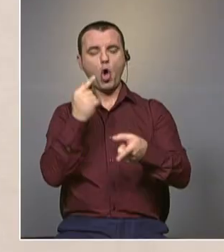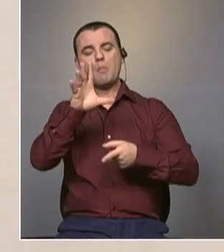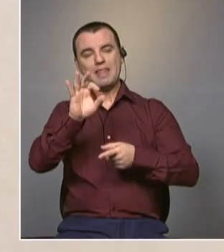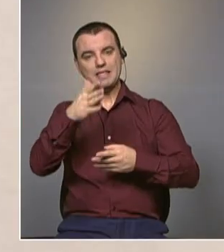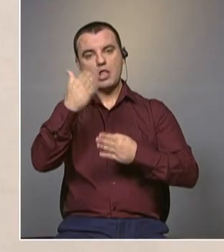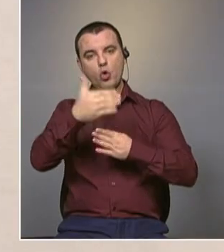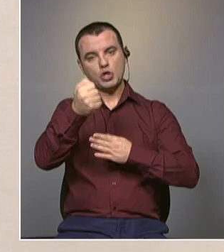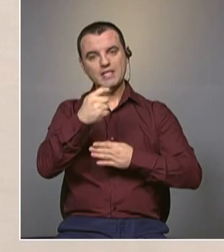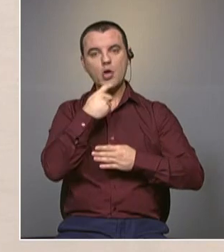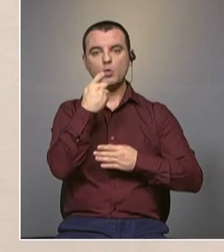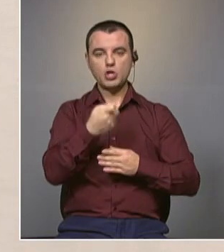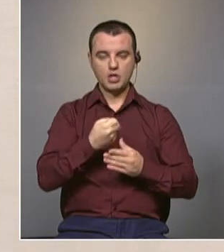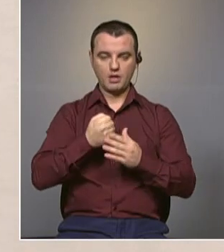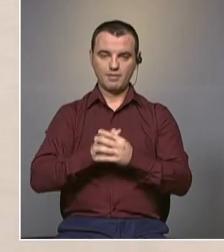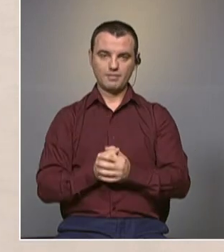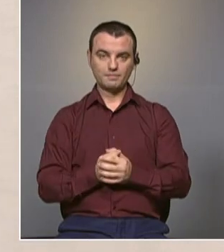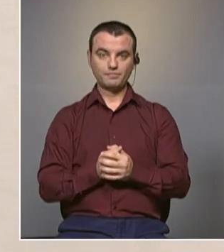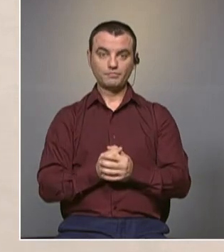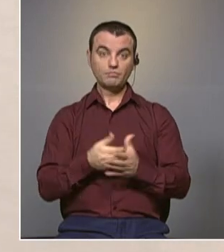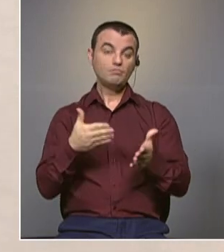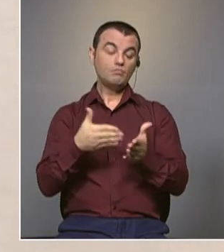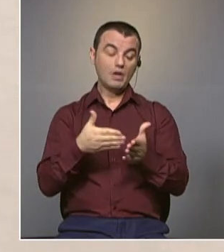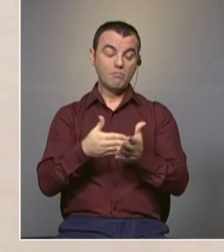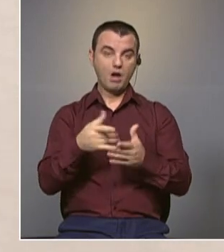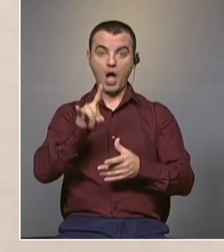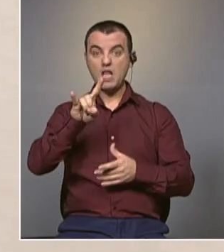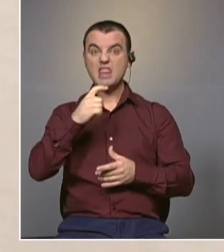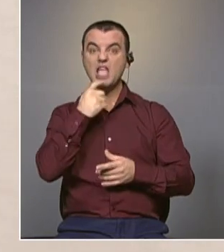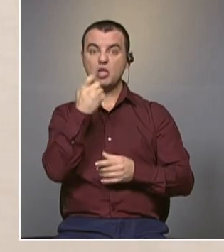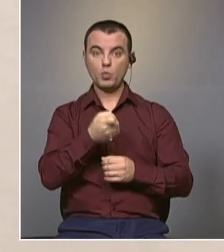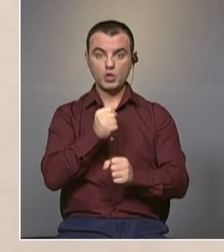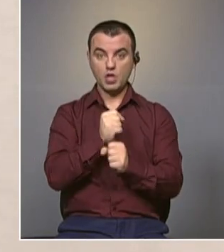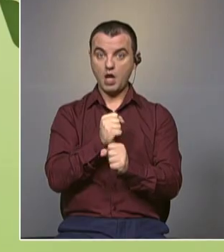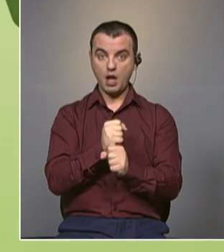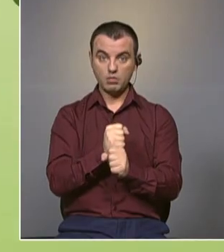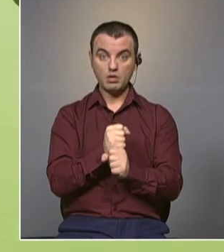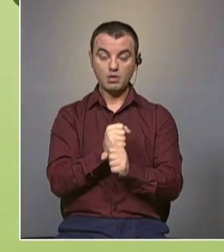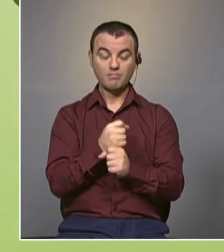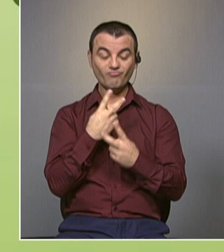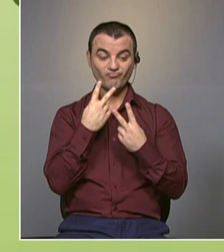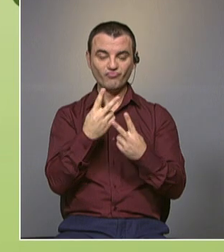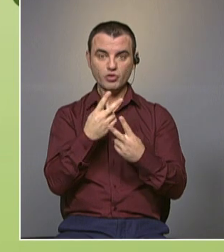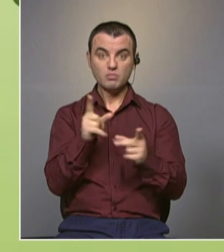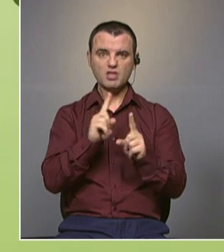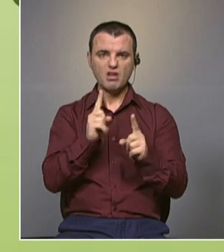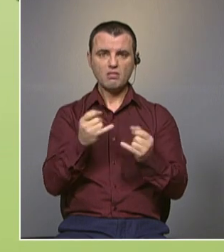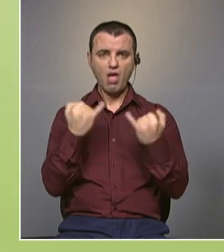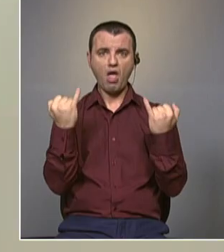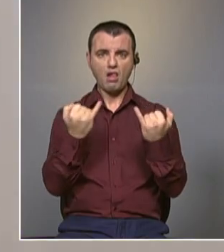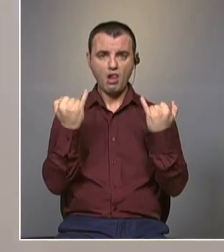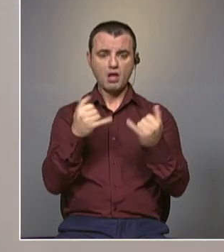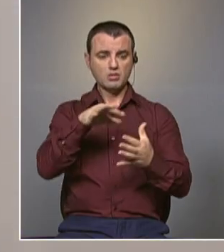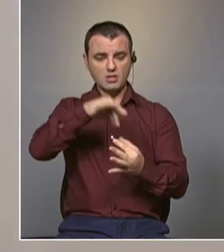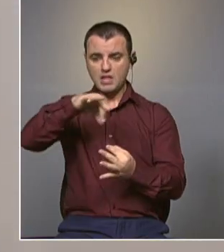50-годишната на университета. Но макар и в 10 годишна работа, оказа се, че никак не е лесно да избереш